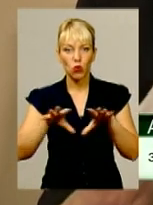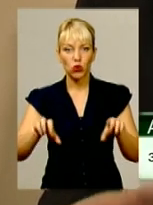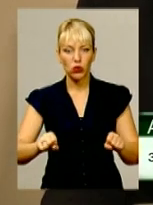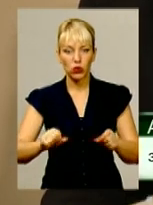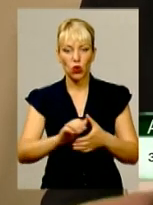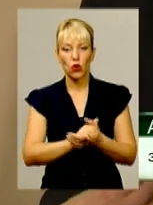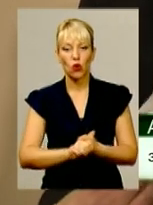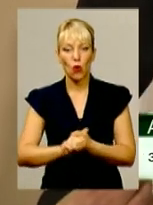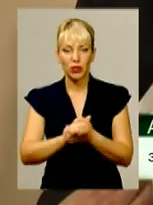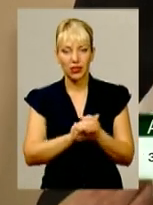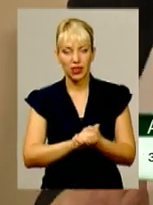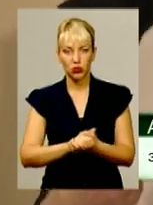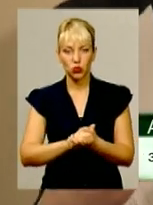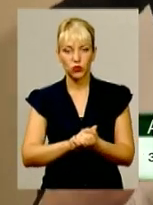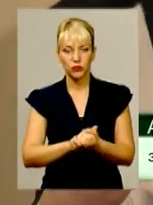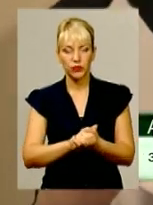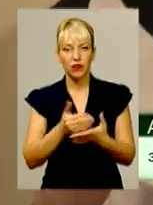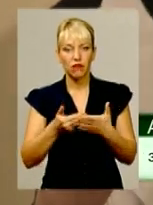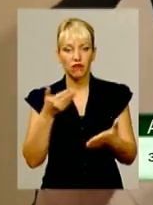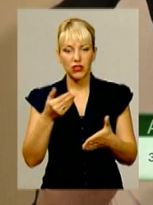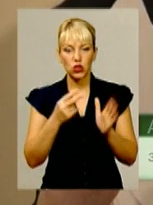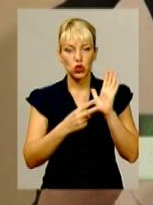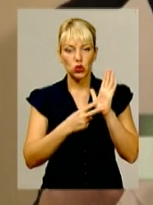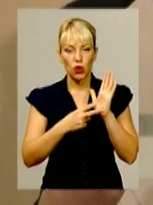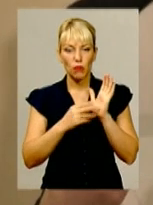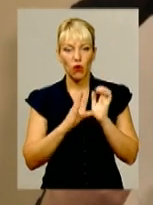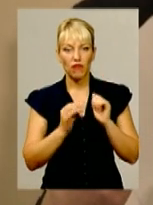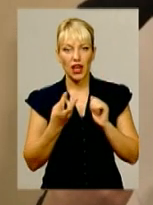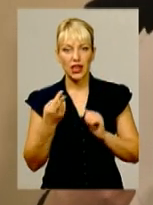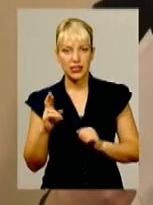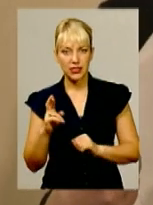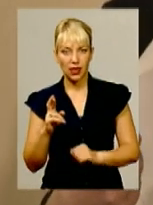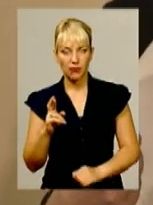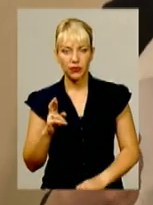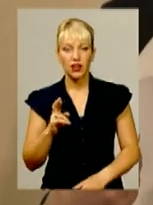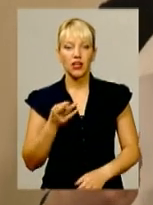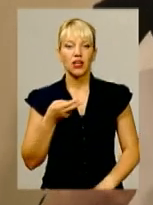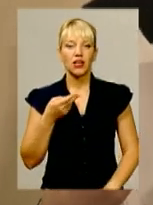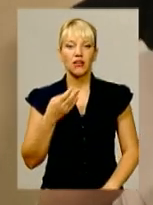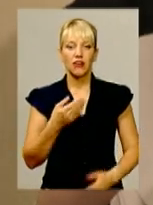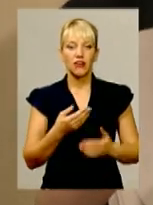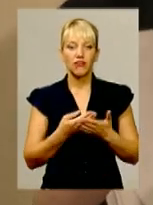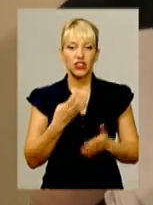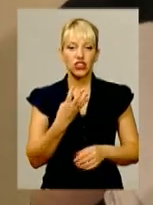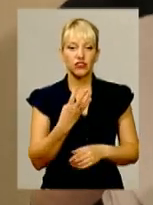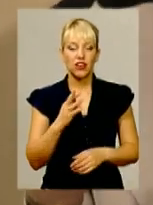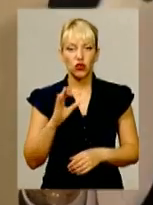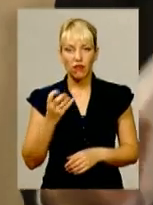від 4 вересня 2015